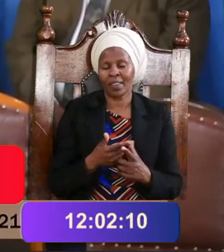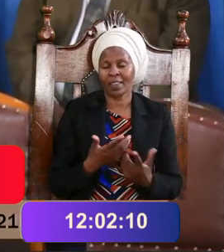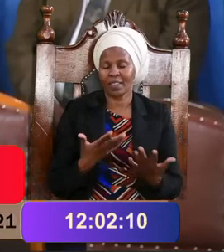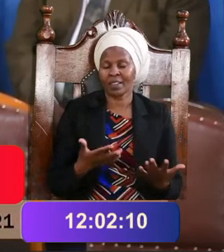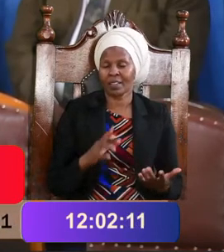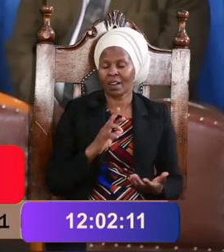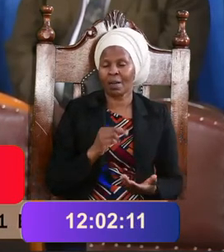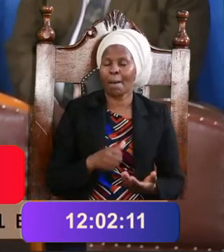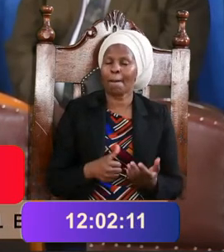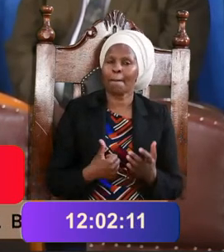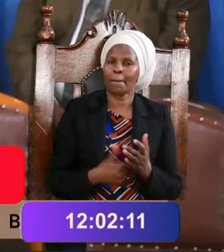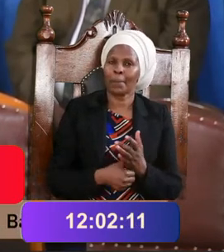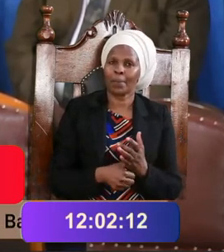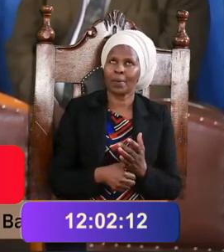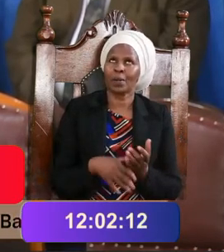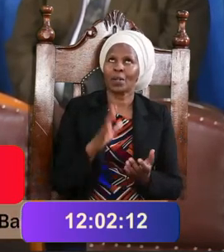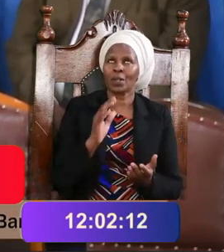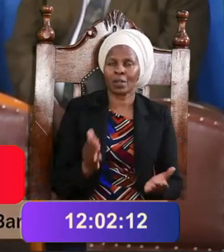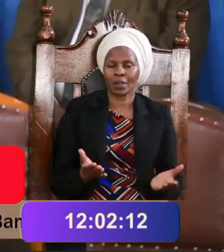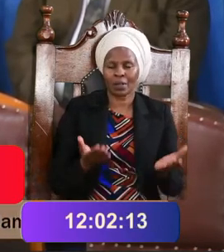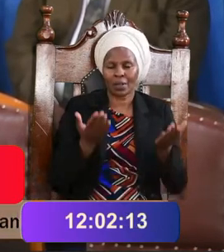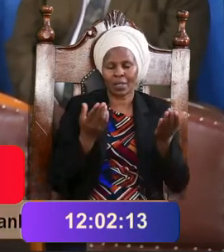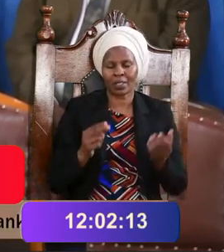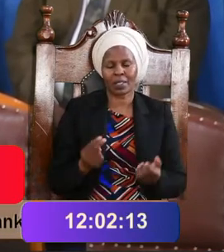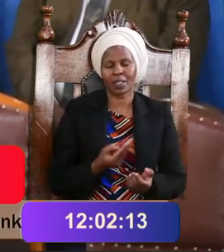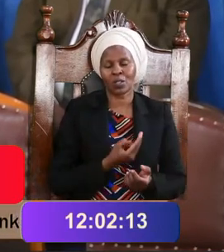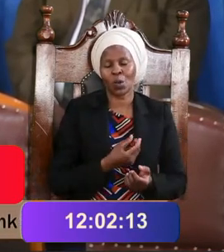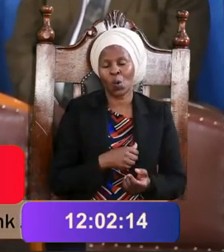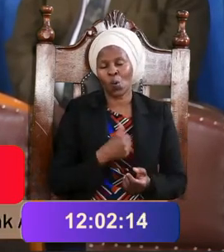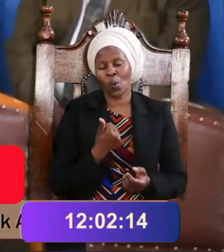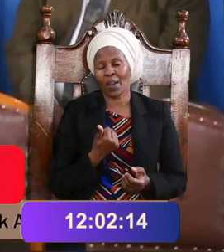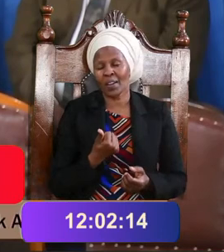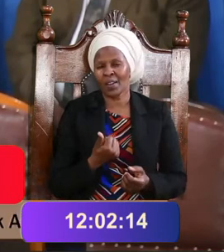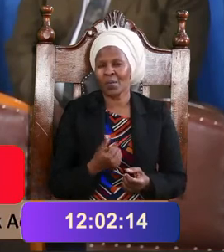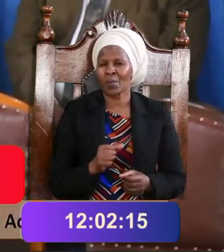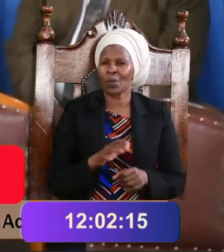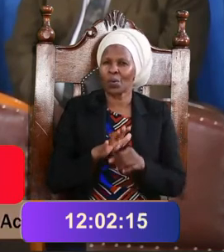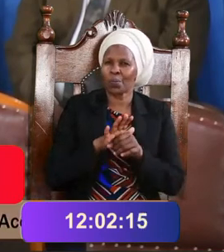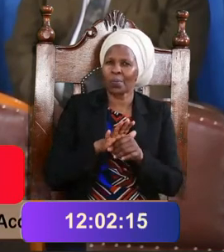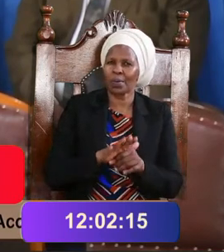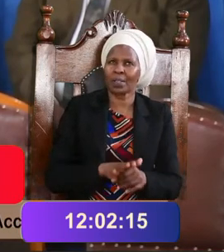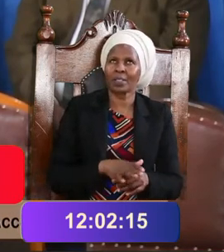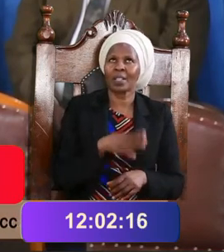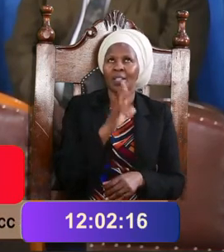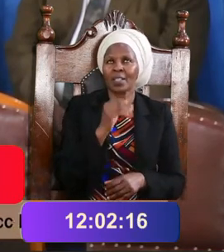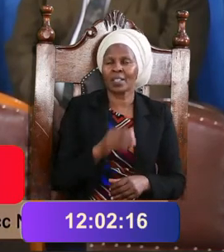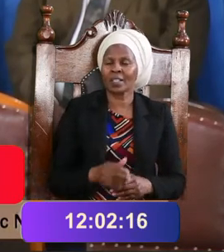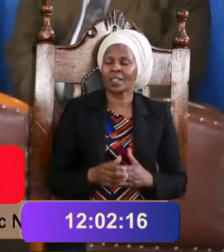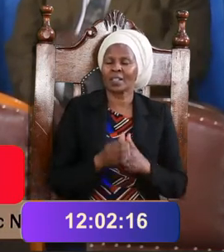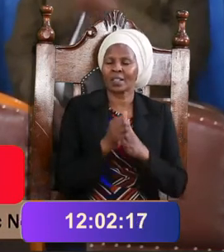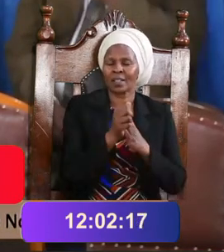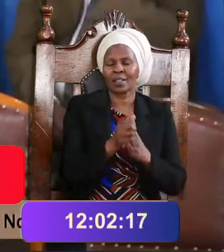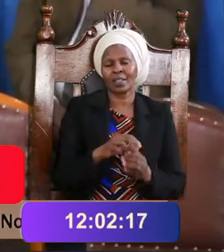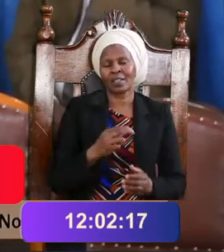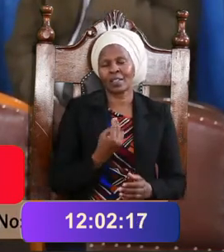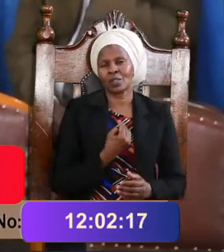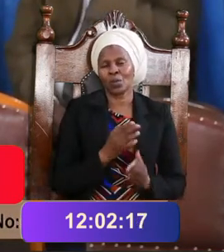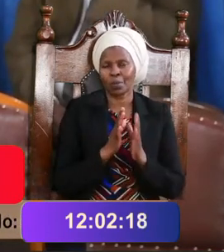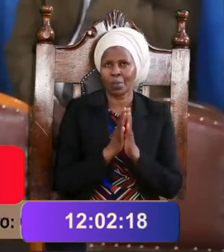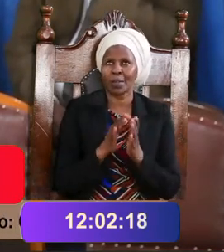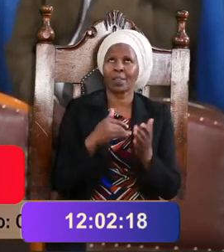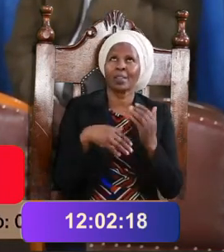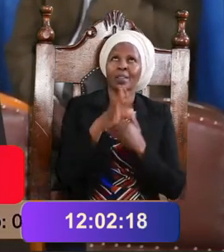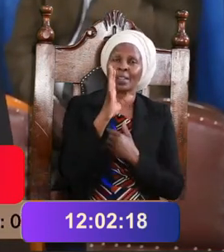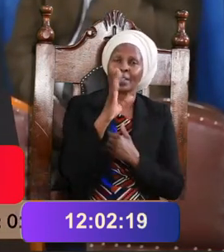unatuinua. Wakati tunapoteza mwelekeo, unaturudisha. Na tunaomba Bwana,